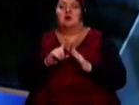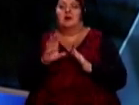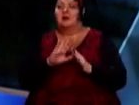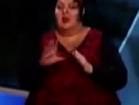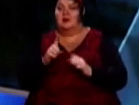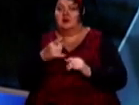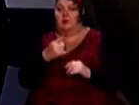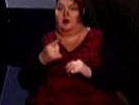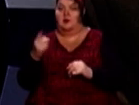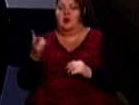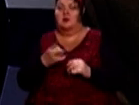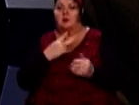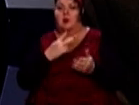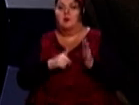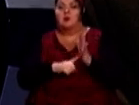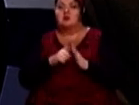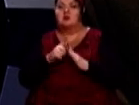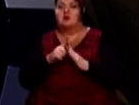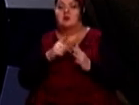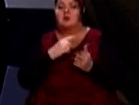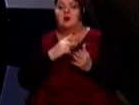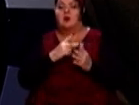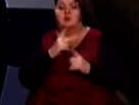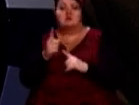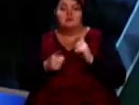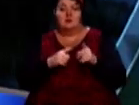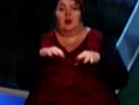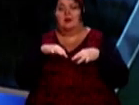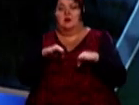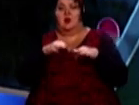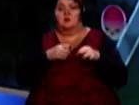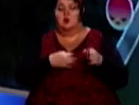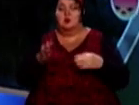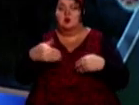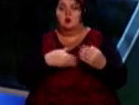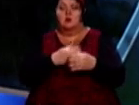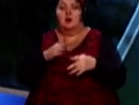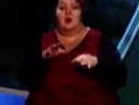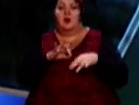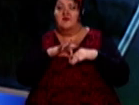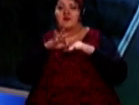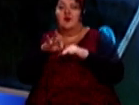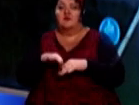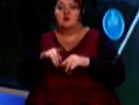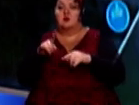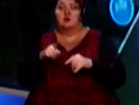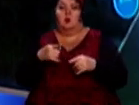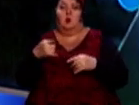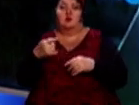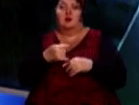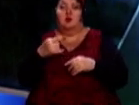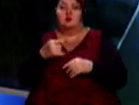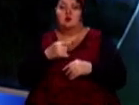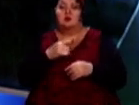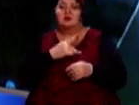починати з перегляду взагалі транспортної структури міста Полтави. І виводити той потік транспорту приватного з